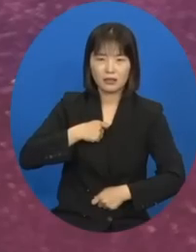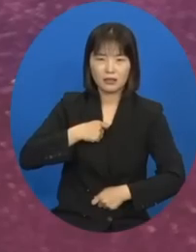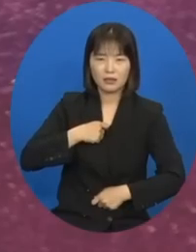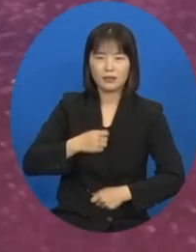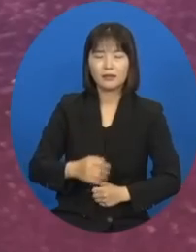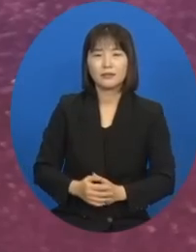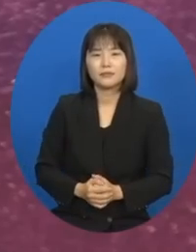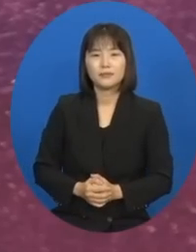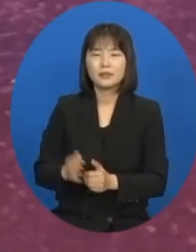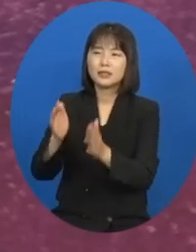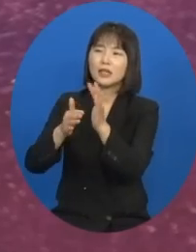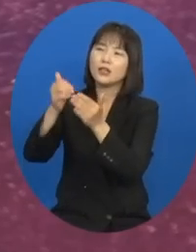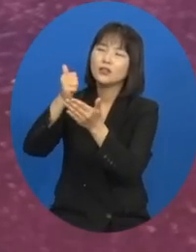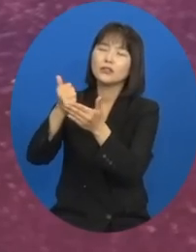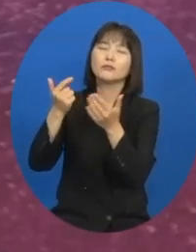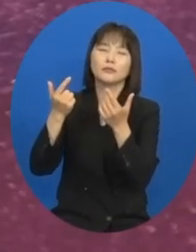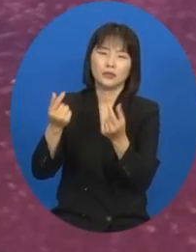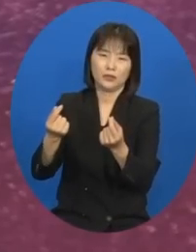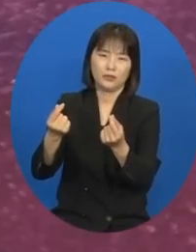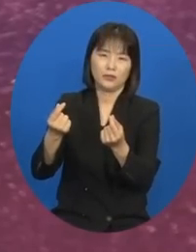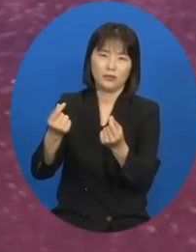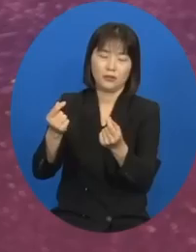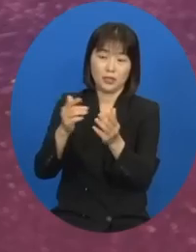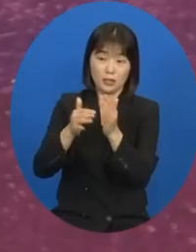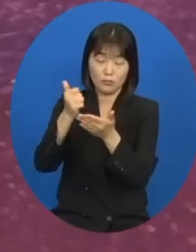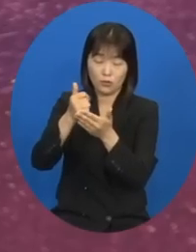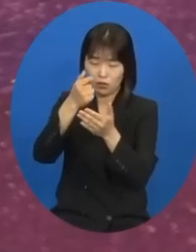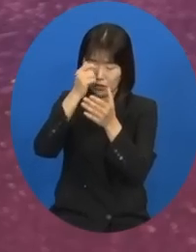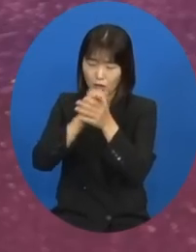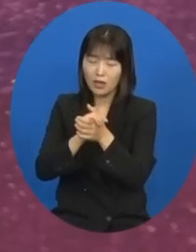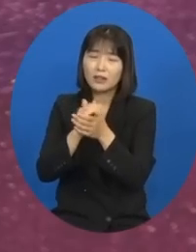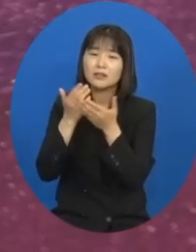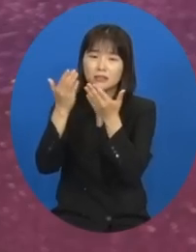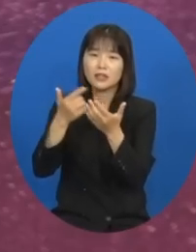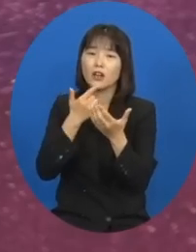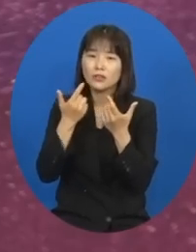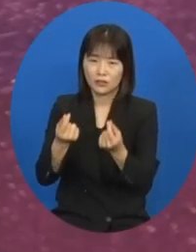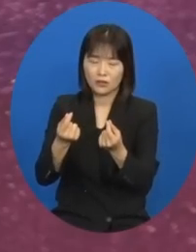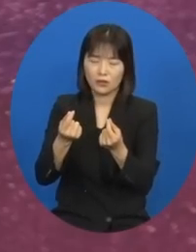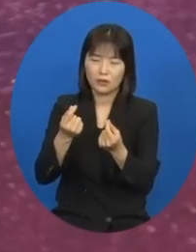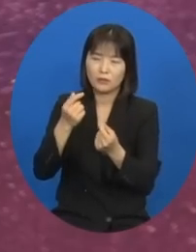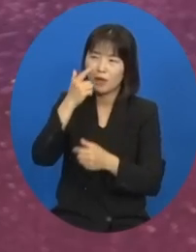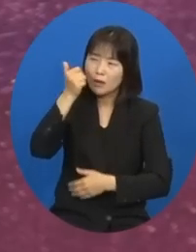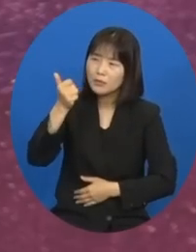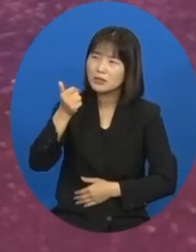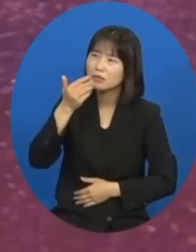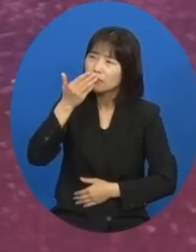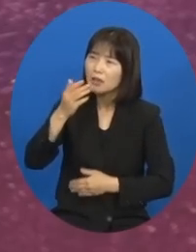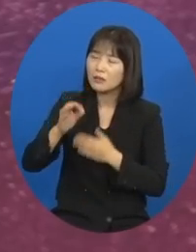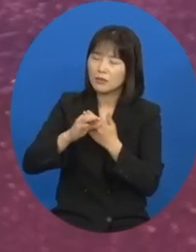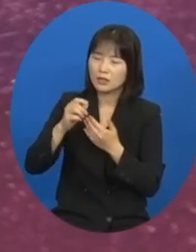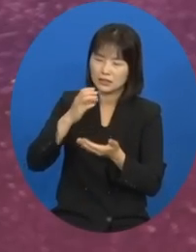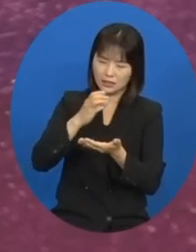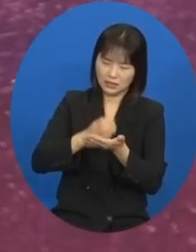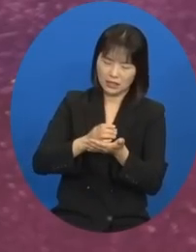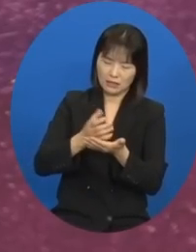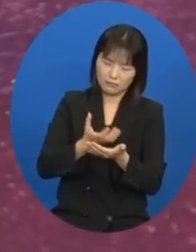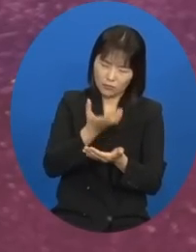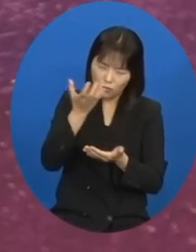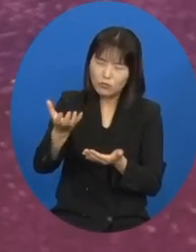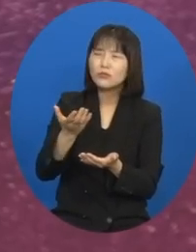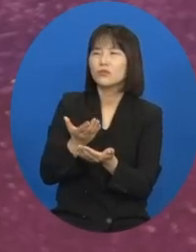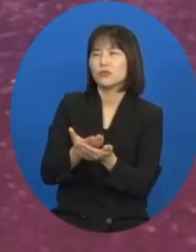솔직하게 예수님처럼요 예수님도 기도하셨잖아요 아버지 할 수 있으시다면이 잔을 지나가게 해